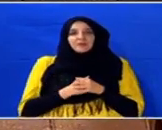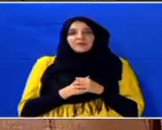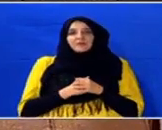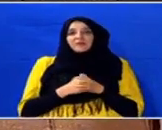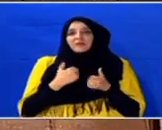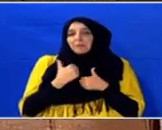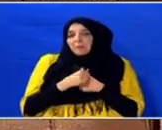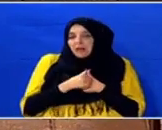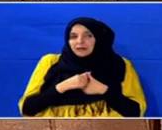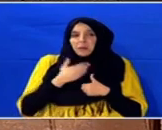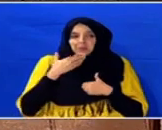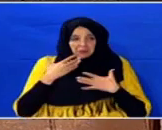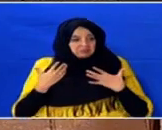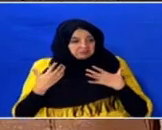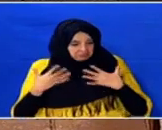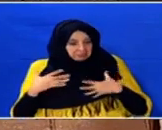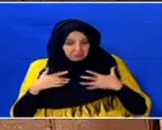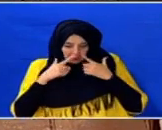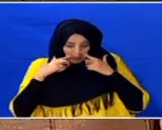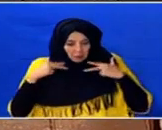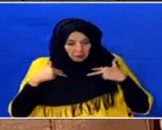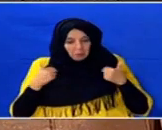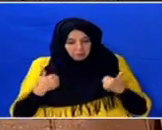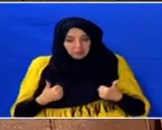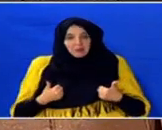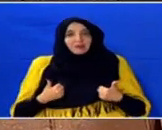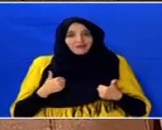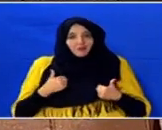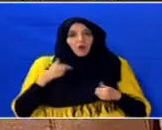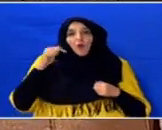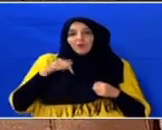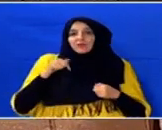من مرضها بعد ذلك وجب عليها